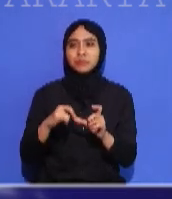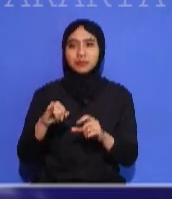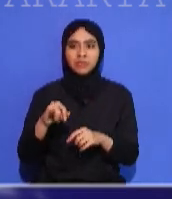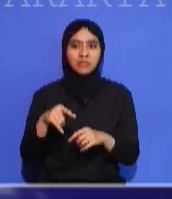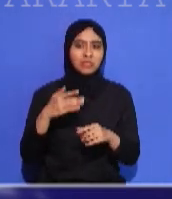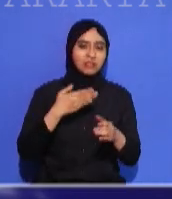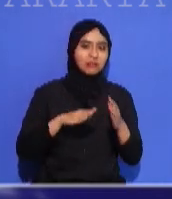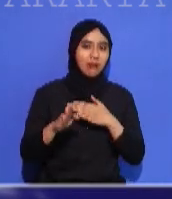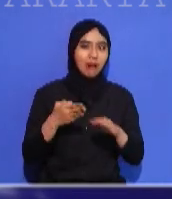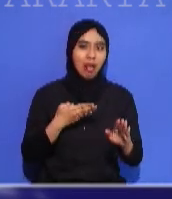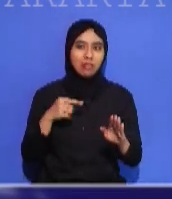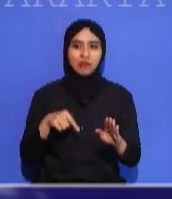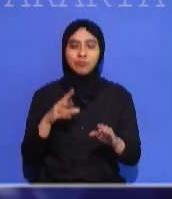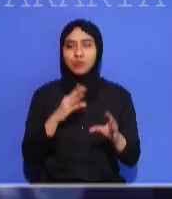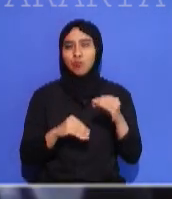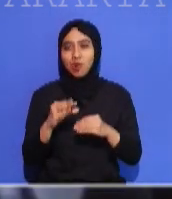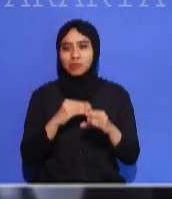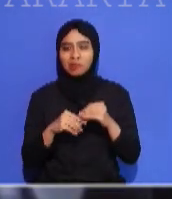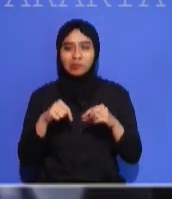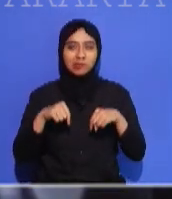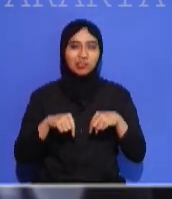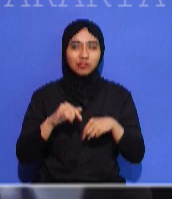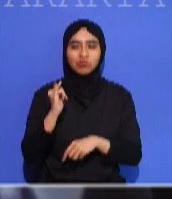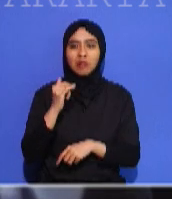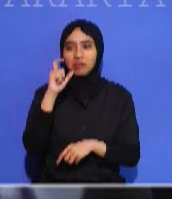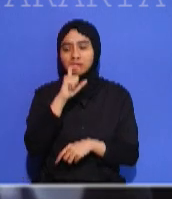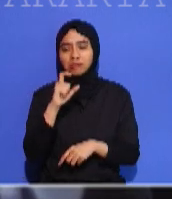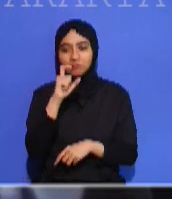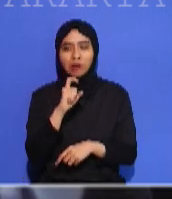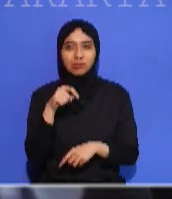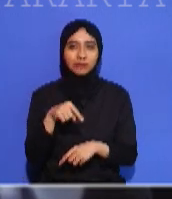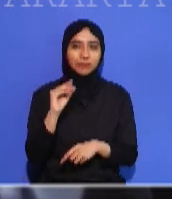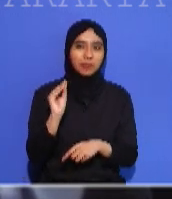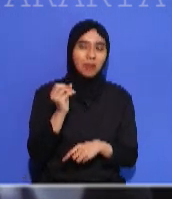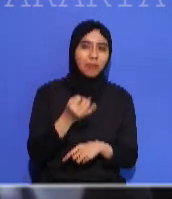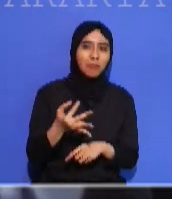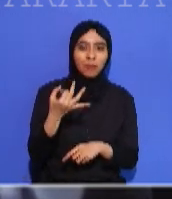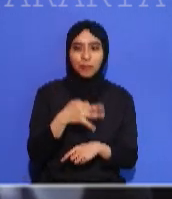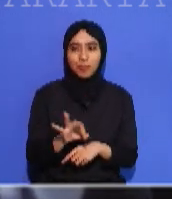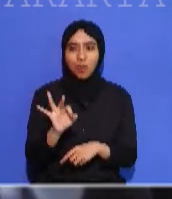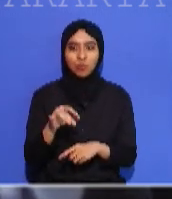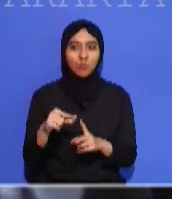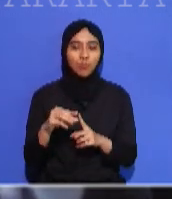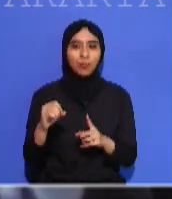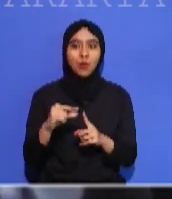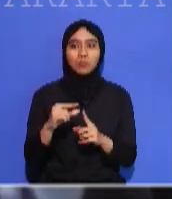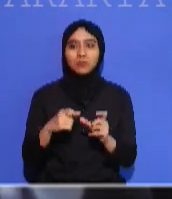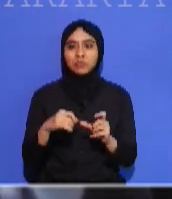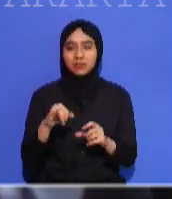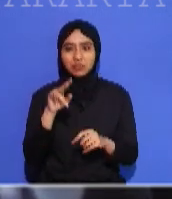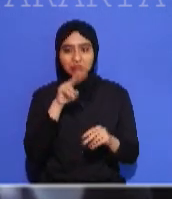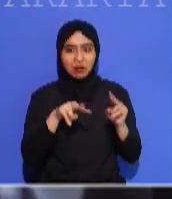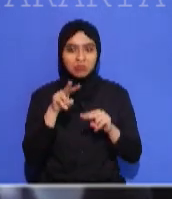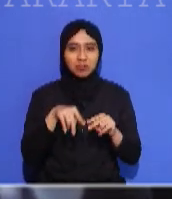musyawarah istimewa di Yogyakarta selain memilih pemimpin baru di Munas istimewa popsi Bayu Manunggal ini juga dilakukan peninjauan dan